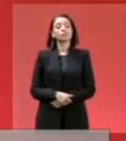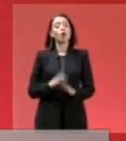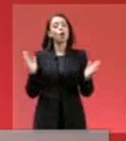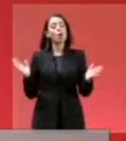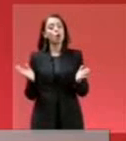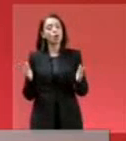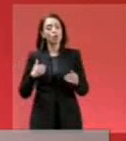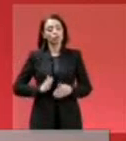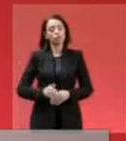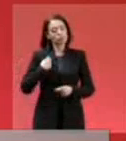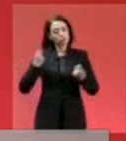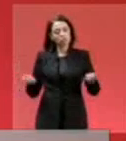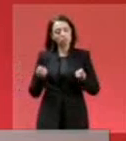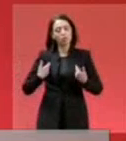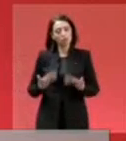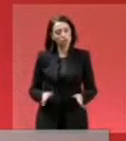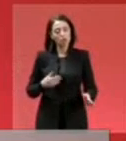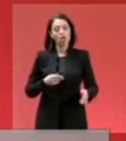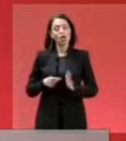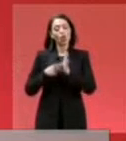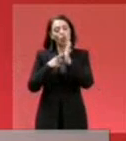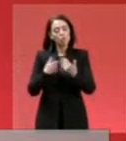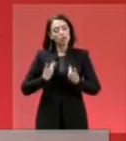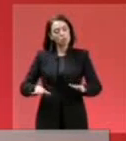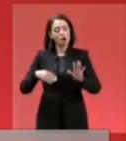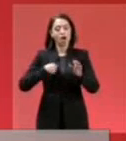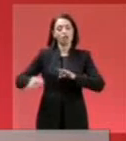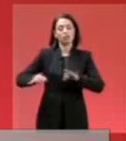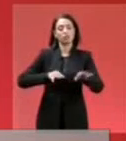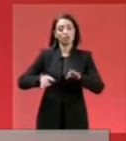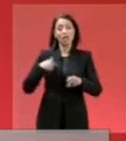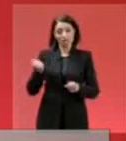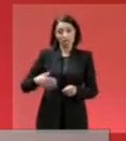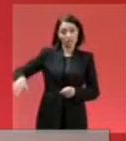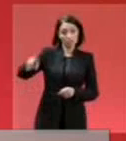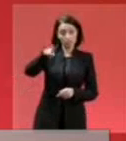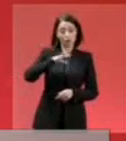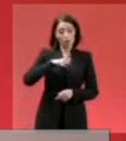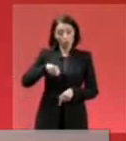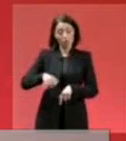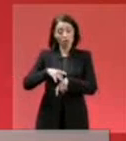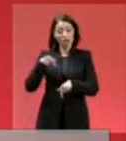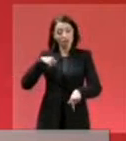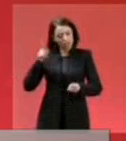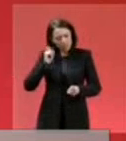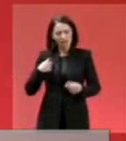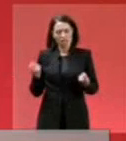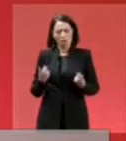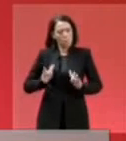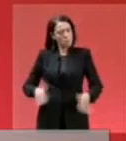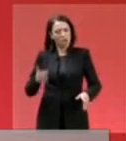με όπλο τα πεπραγμένα μας, τα δείγματα γραφής μας. Και εσείς πολίτες της Πάτρας αυτά τα πεπραγμένα τα ξέρετε